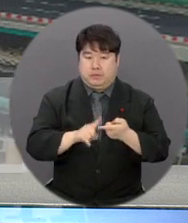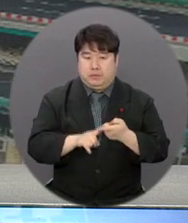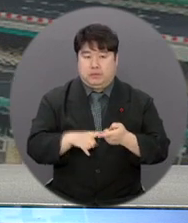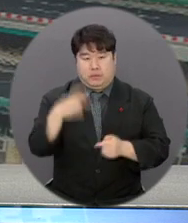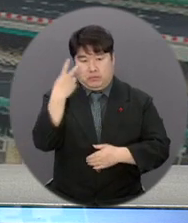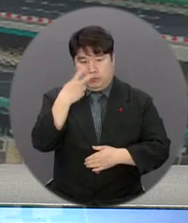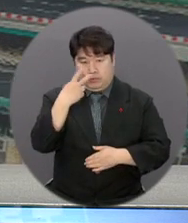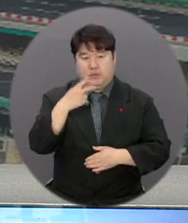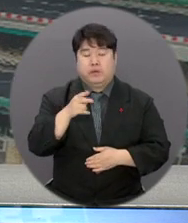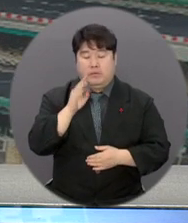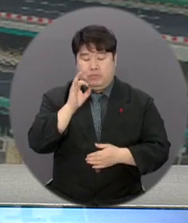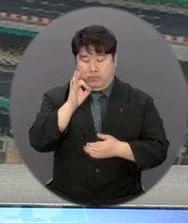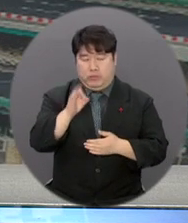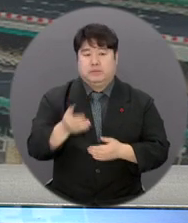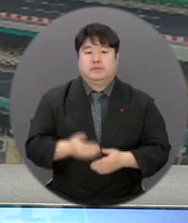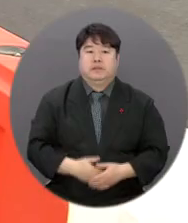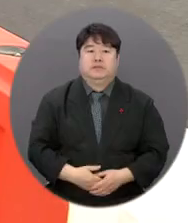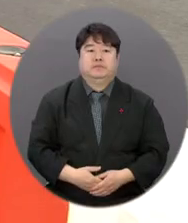이다현 기자가 취재했습니다.